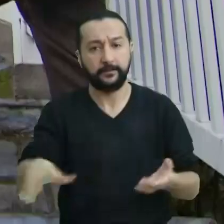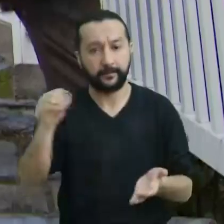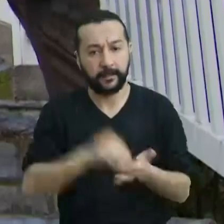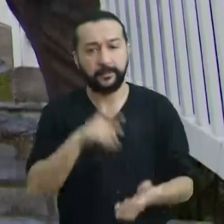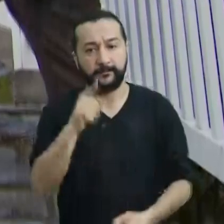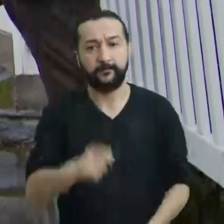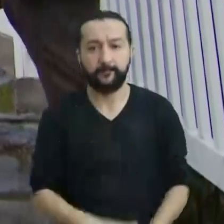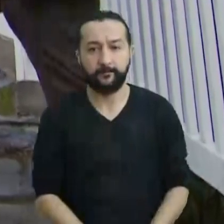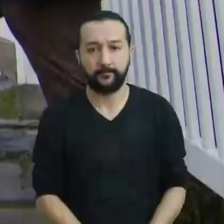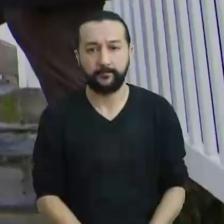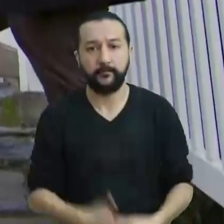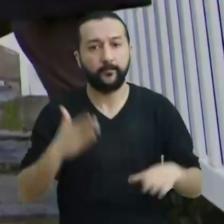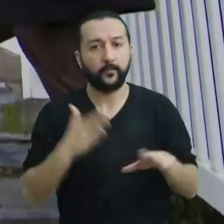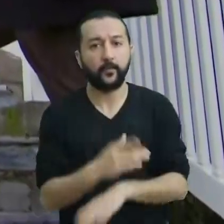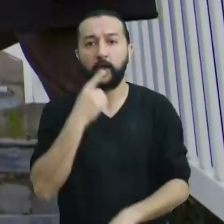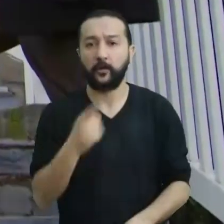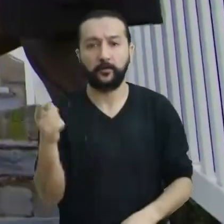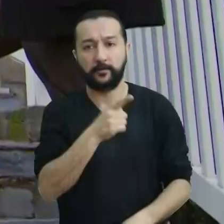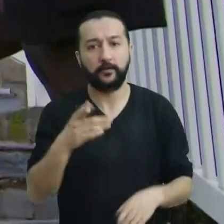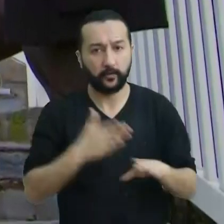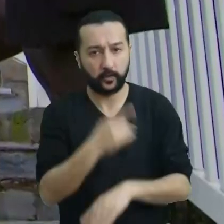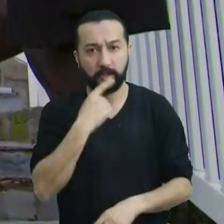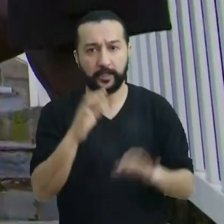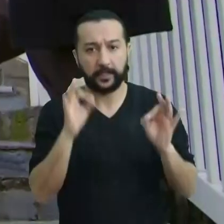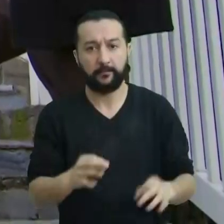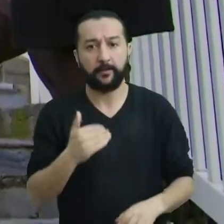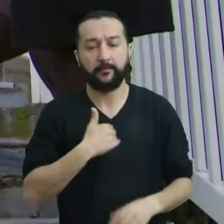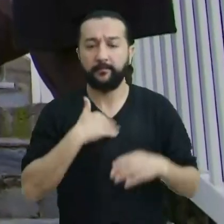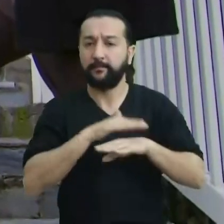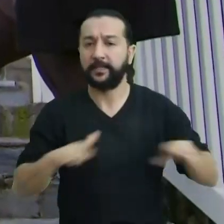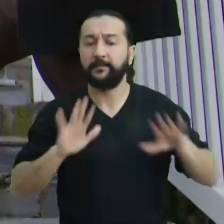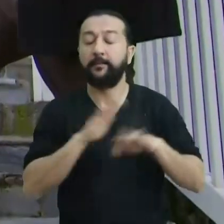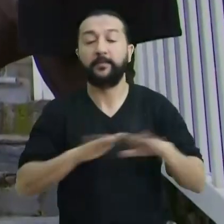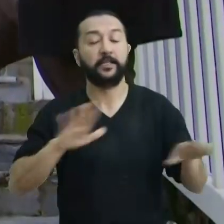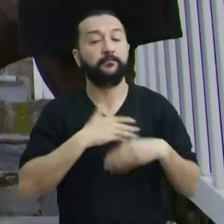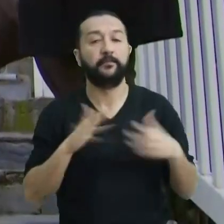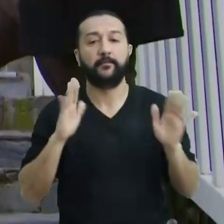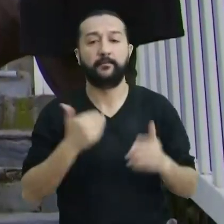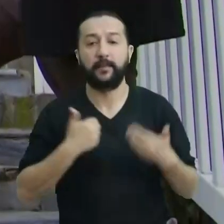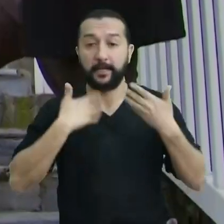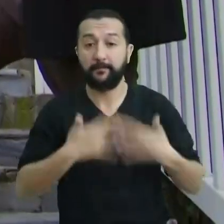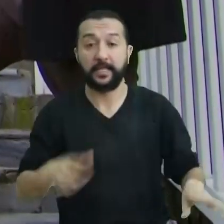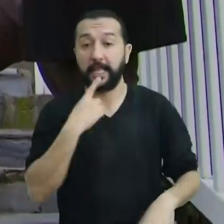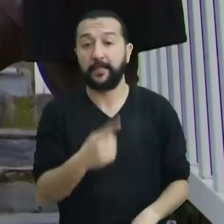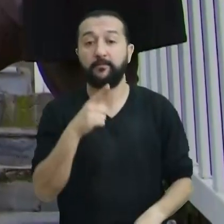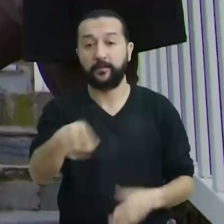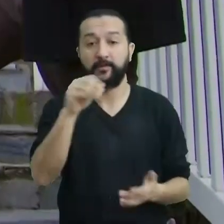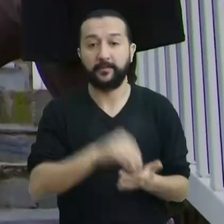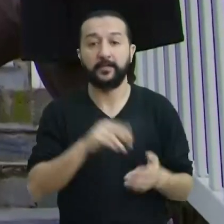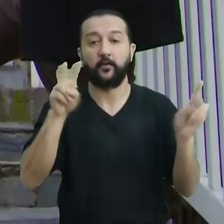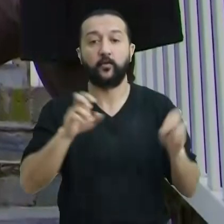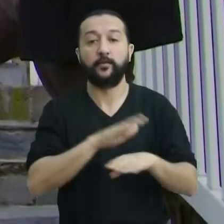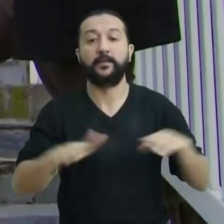bahşişini. Doğru diyor musun? Diyoruz tabi. Bitirin. Bitmesin. Ben bitti demeden bu bahşiş